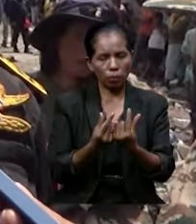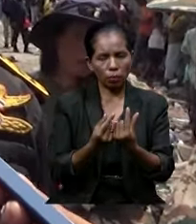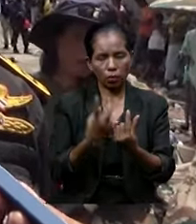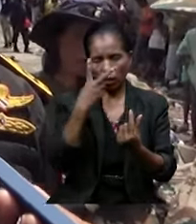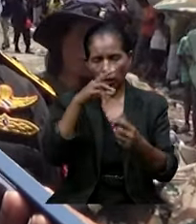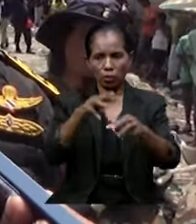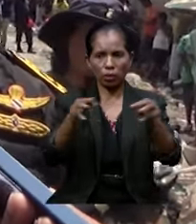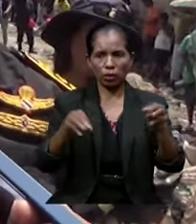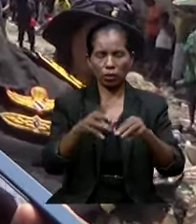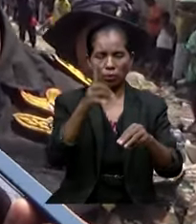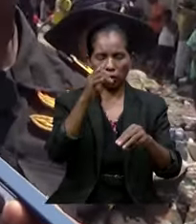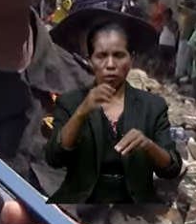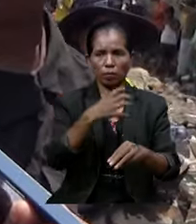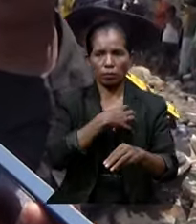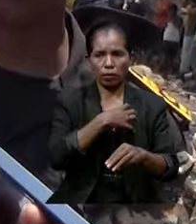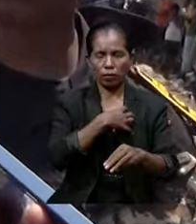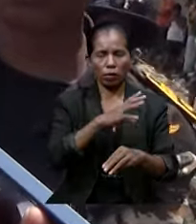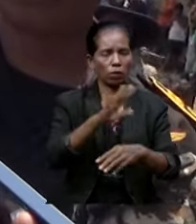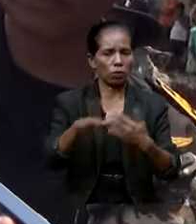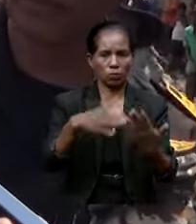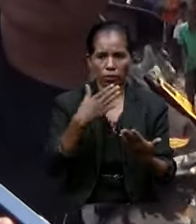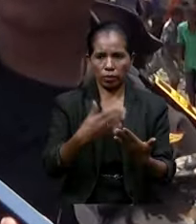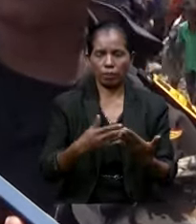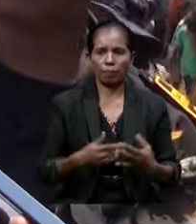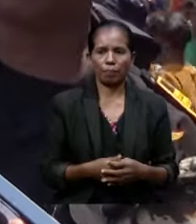pedili, pedili, teras, obras,